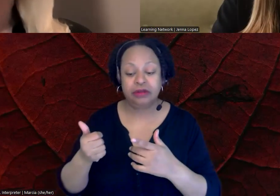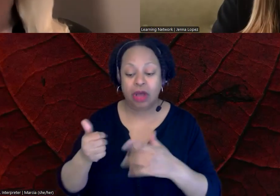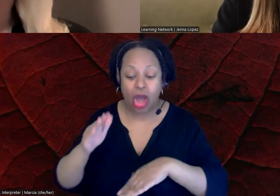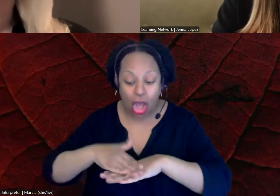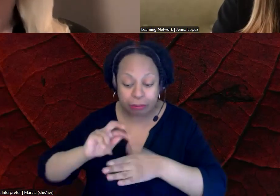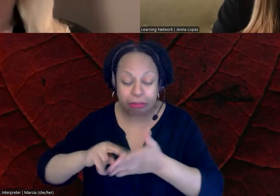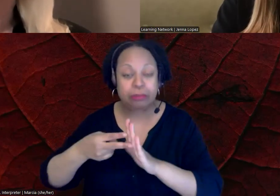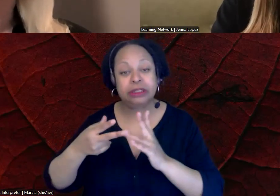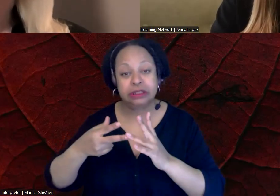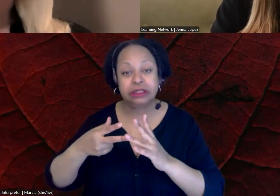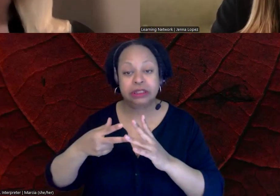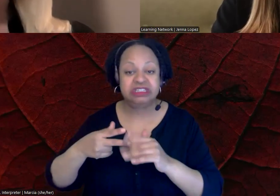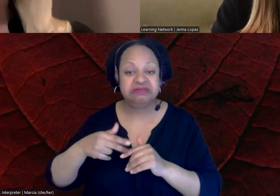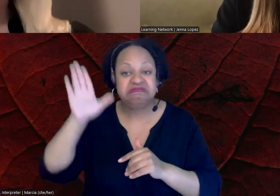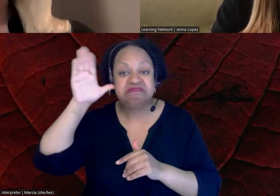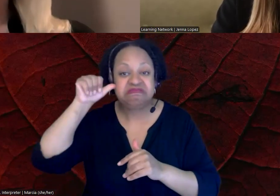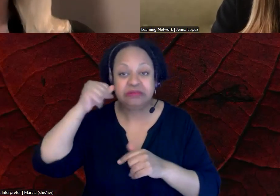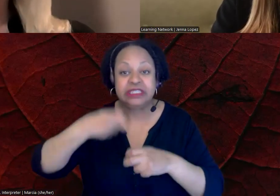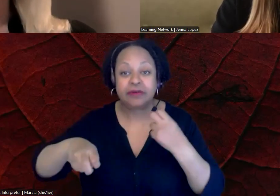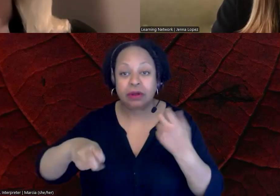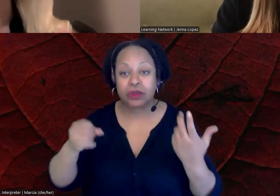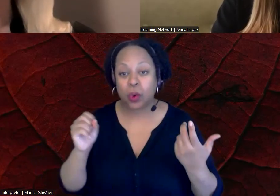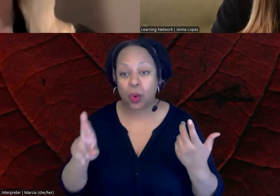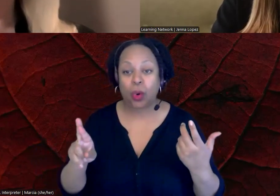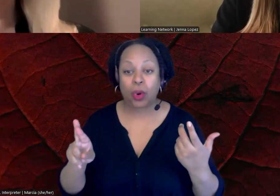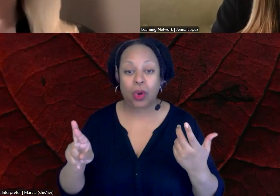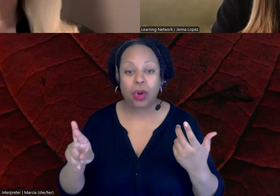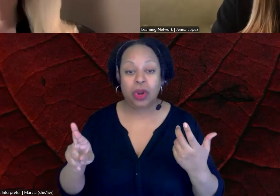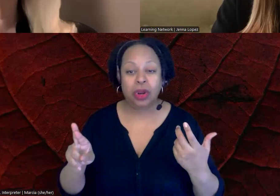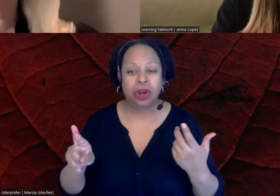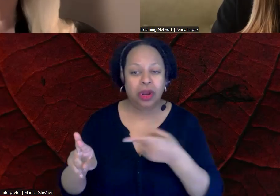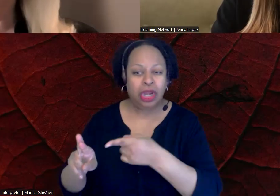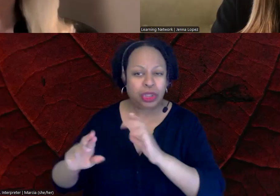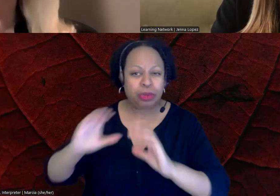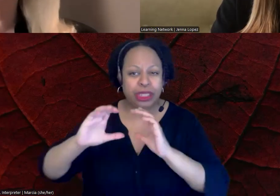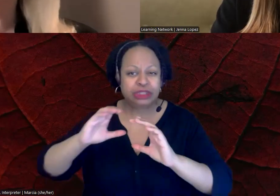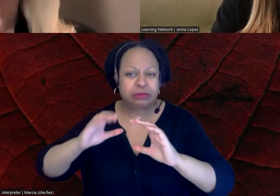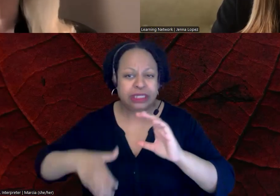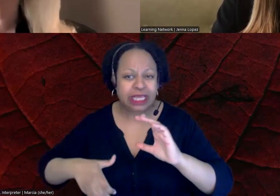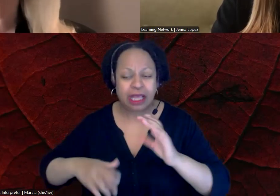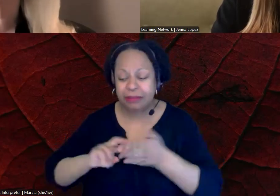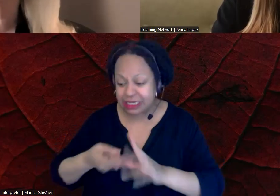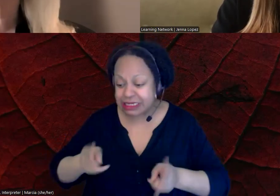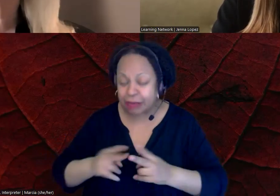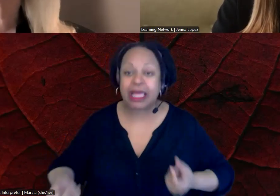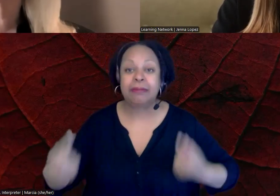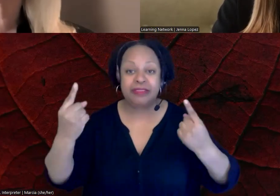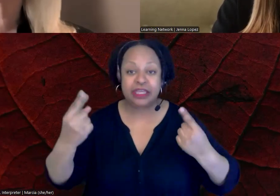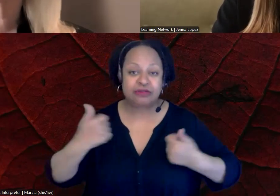a-t-il un problème de communication? Mais je dois pratiquer la double empathie. Il n'y a pas vraiment une